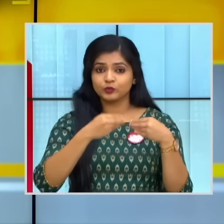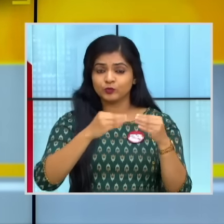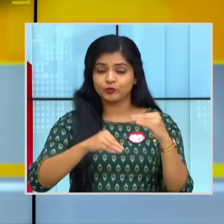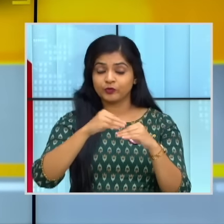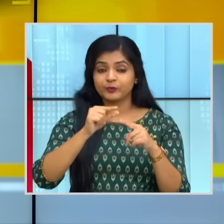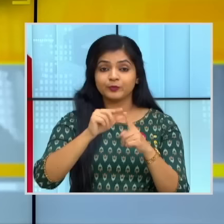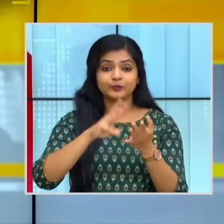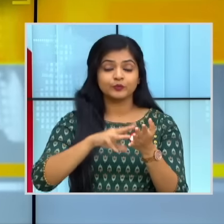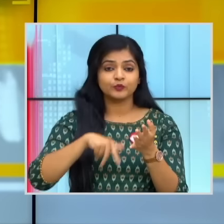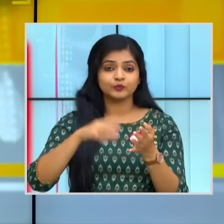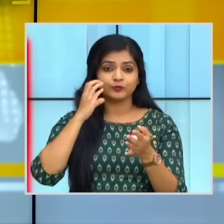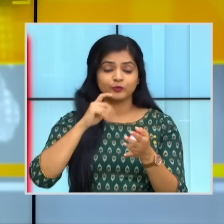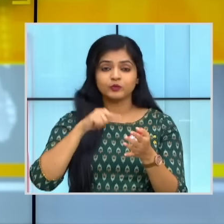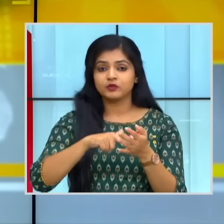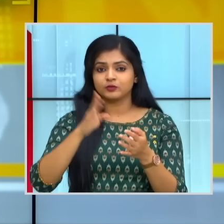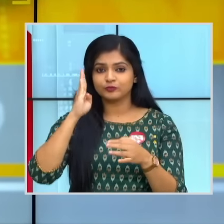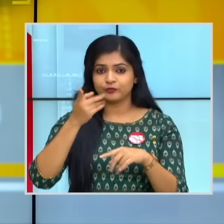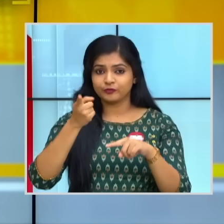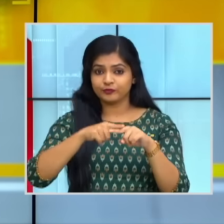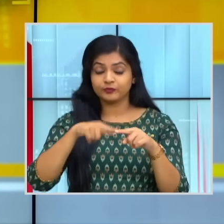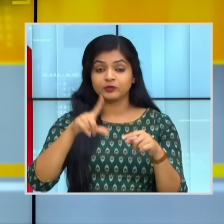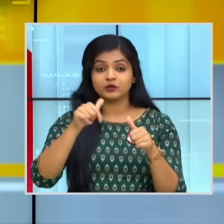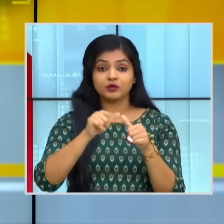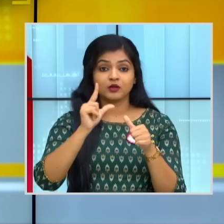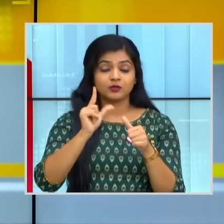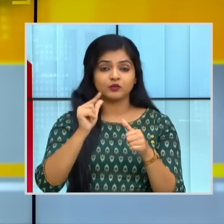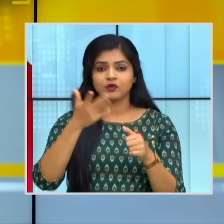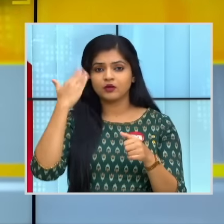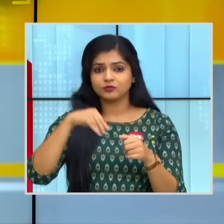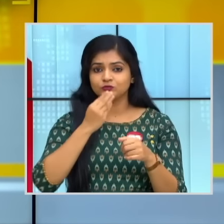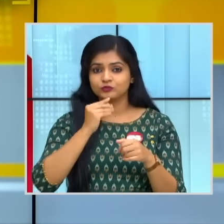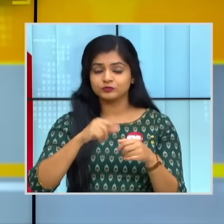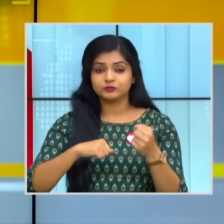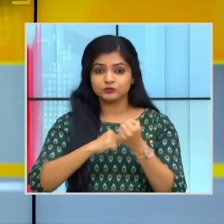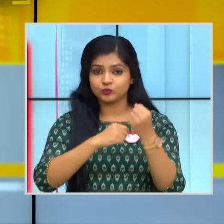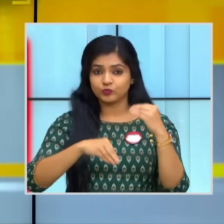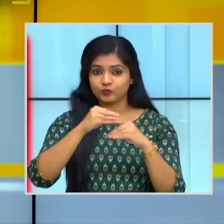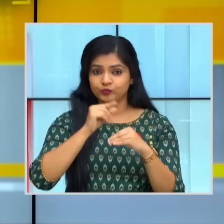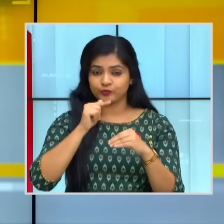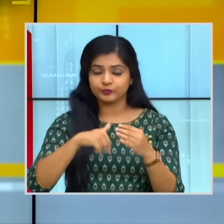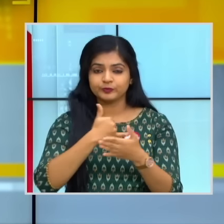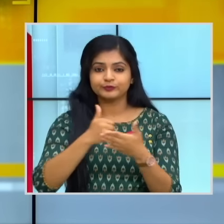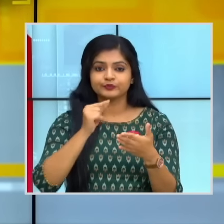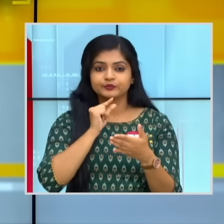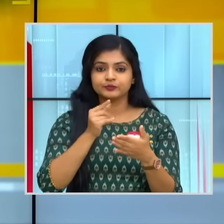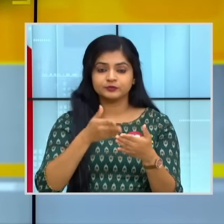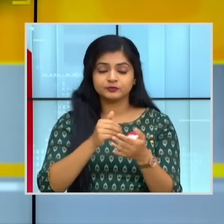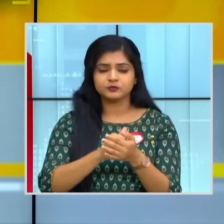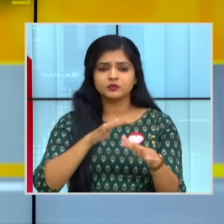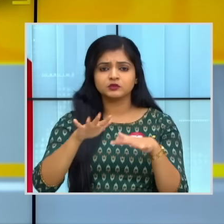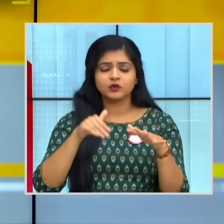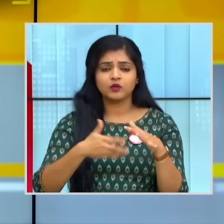പ്രസ്താവനയ്ക്ക് മറുപടിയായാണ് ലാലു മുസ്ലിം സംവരണത്തെ പിന്തുണച്ചുള്ള പരാമർശം നടത്തിയത്. നിതിൻ അംബുജൻ ഡൽഹിയിൽ നിന്ന് ചേർന്നു. നിതിൻ, ഏത്